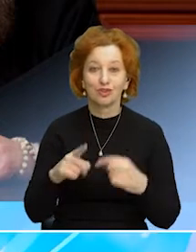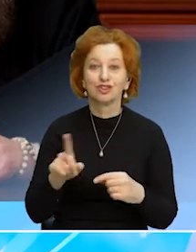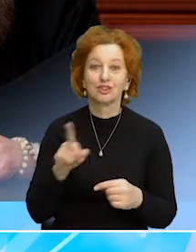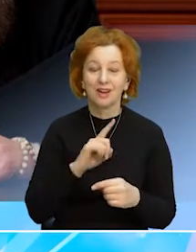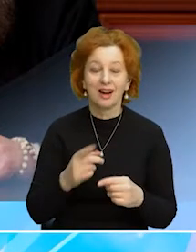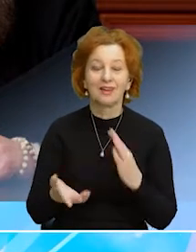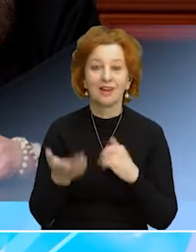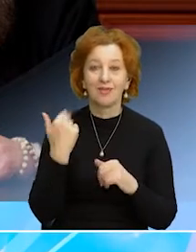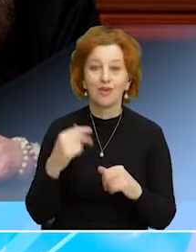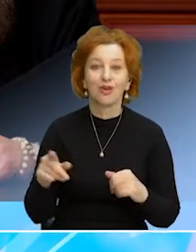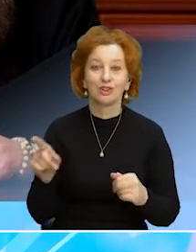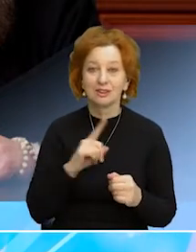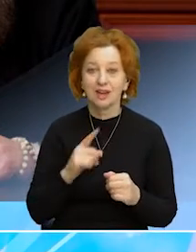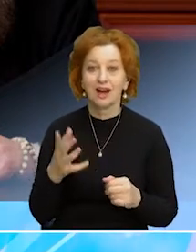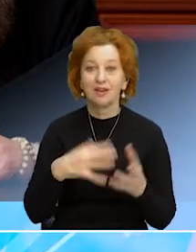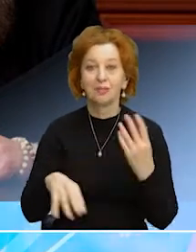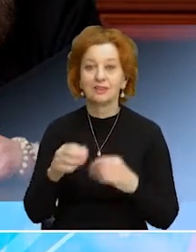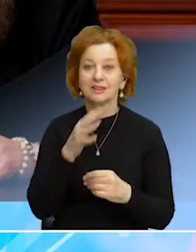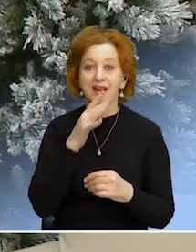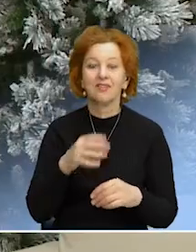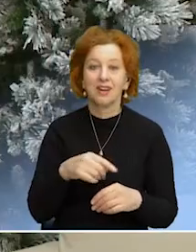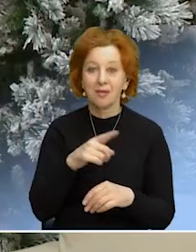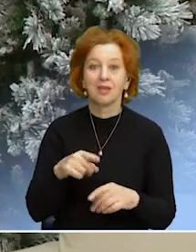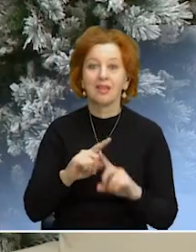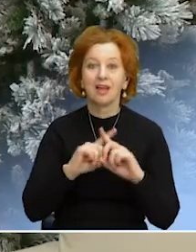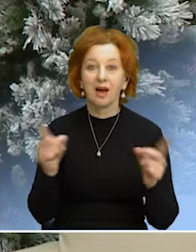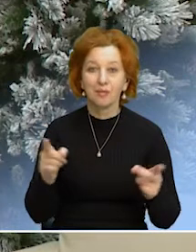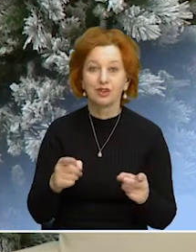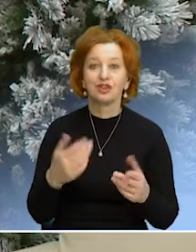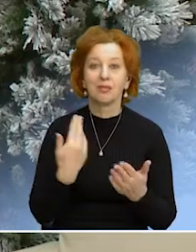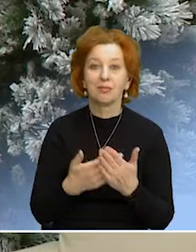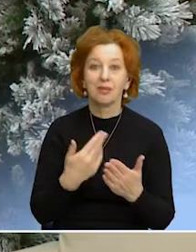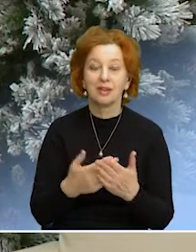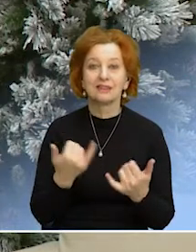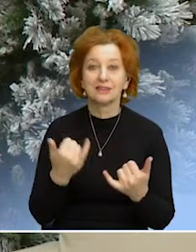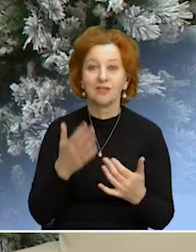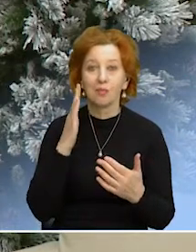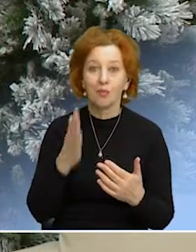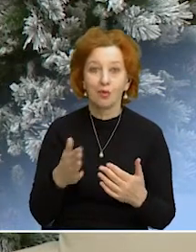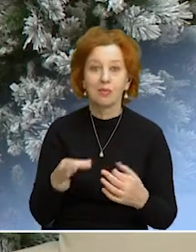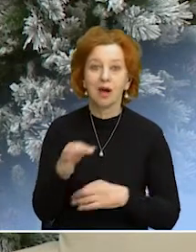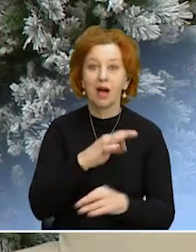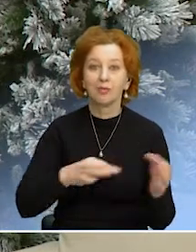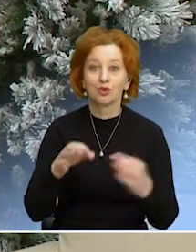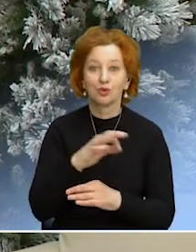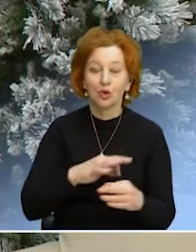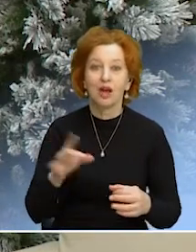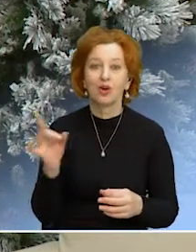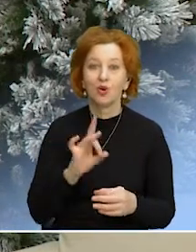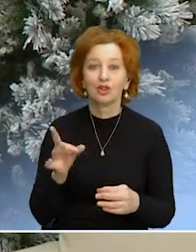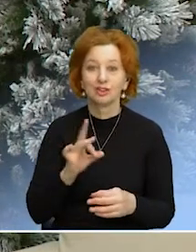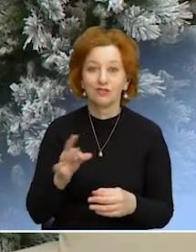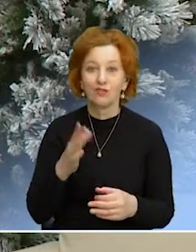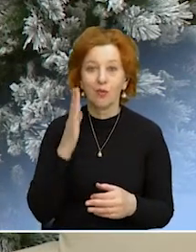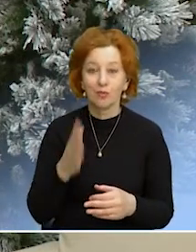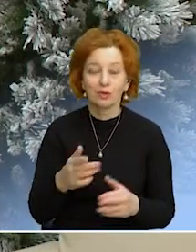волнуемся, потому что давно ждали. Давно ждали, ну и тему затронем с ним весьма необычную. Кому-то покажется сейчас, что мы будем